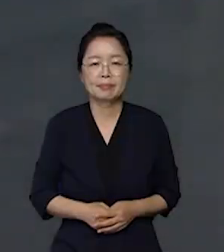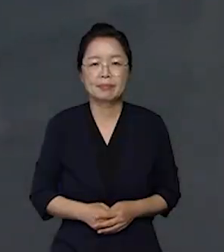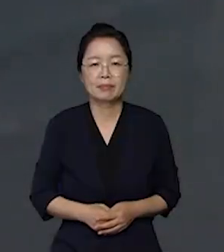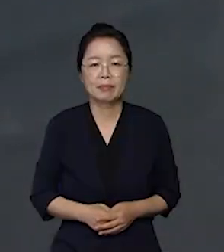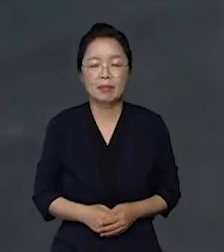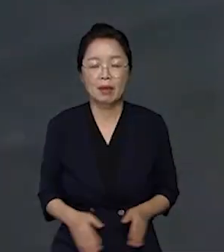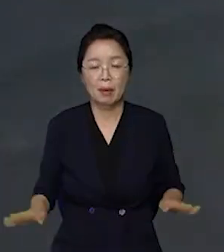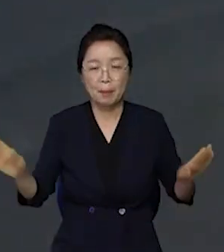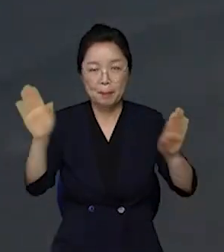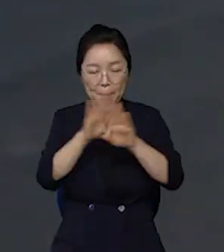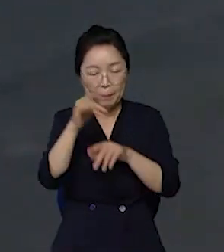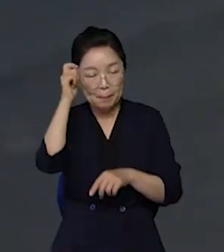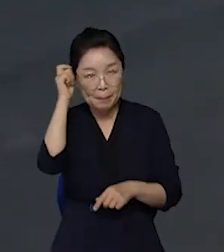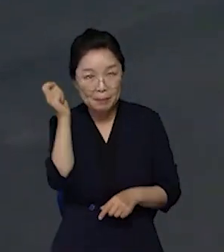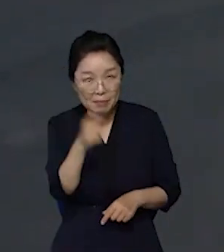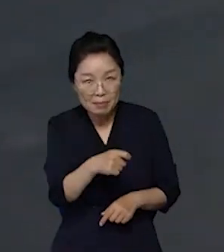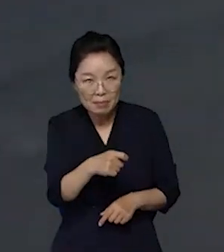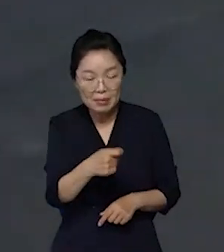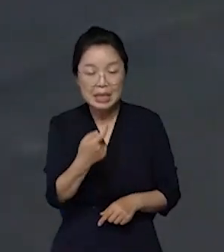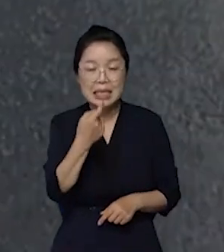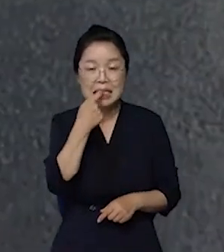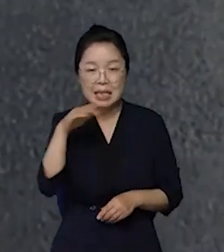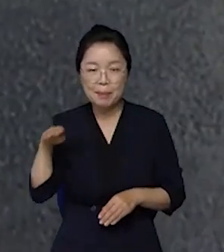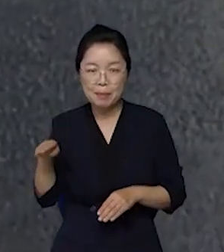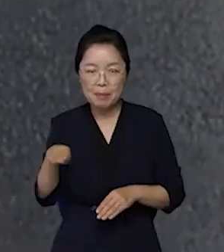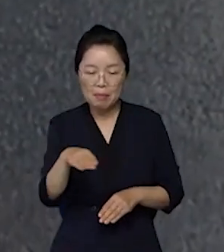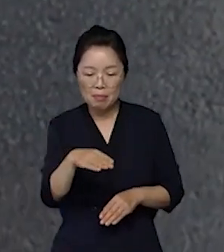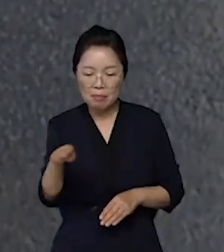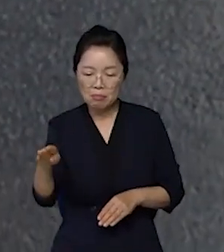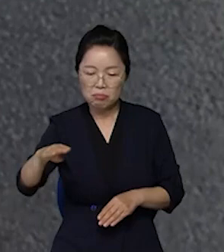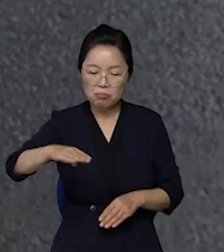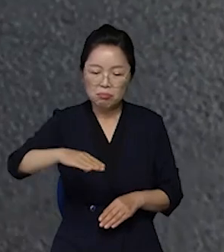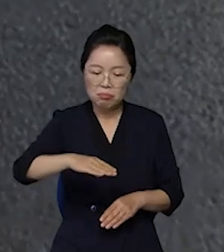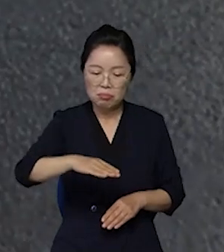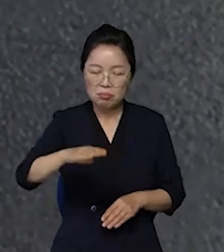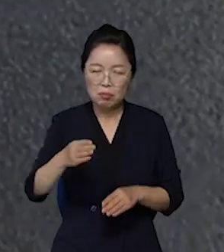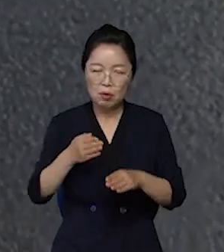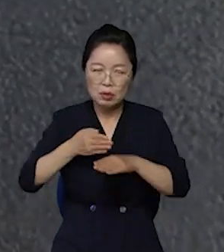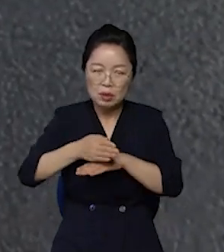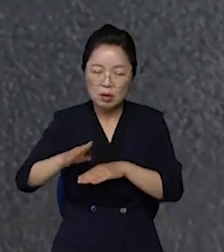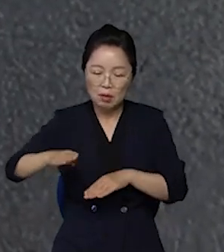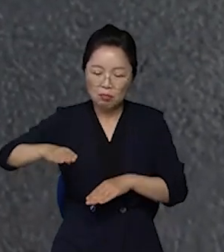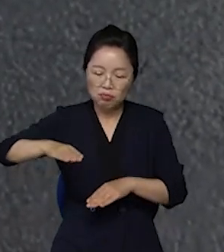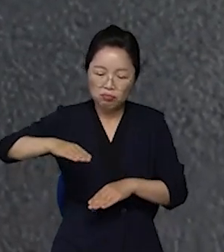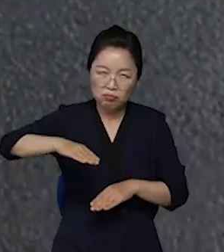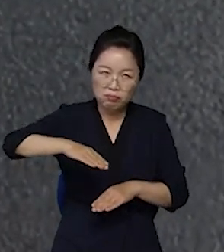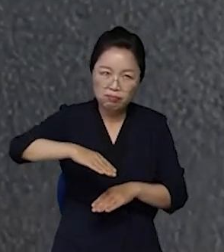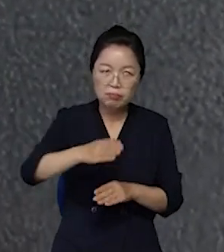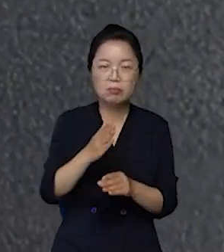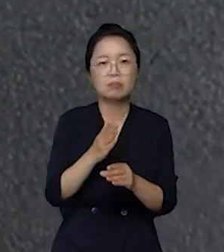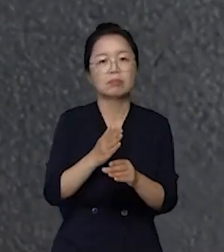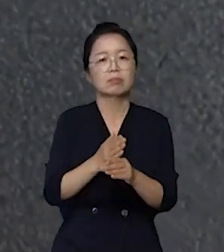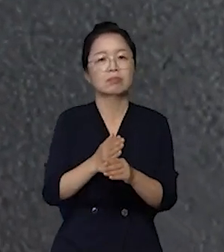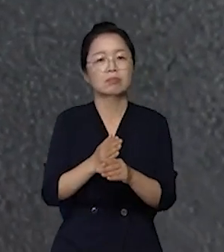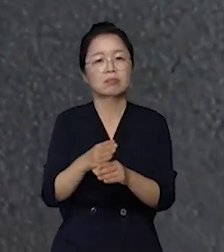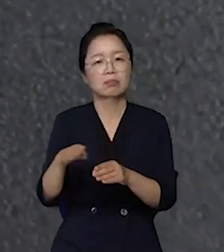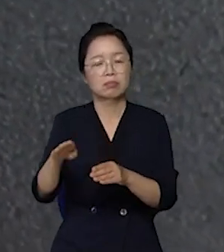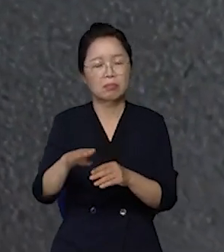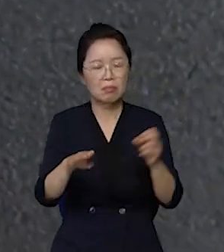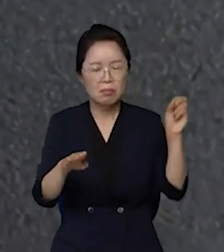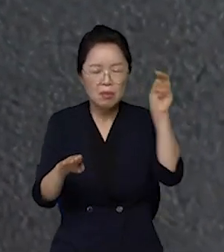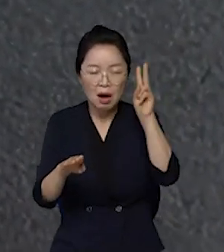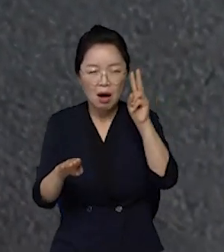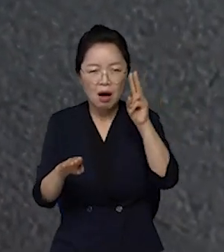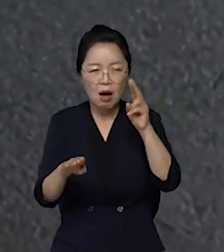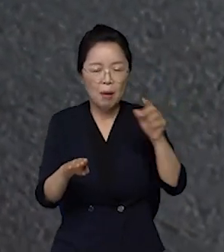어두운 새벽 시간 흰색 승용차가 주유소를 나와 조심스럽게 도로로 진입하고 있습니다 갑자기